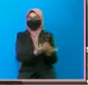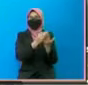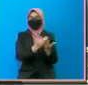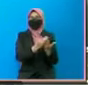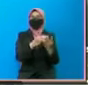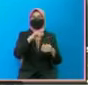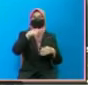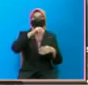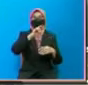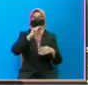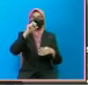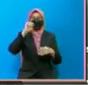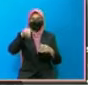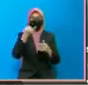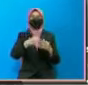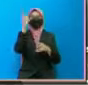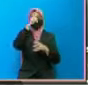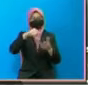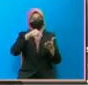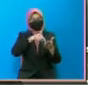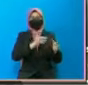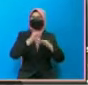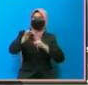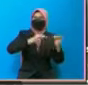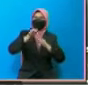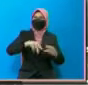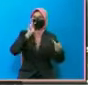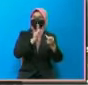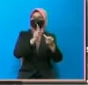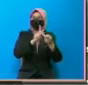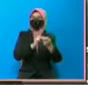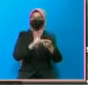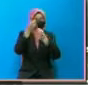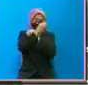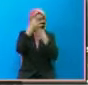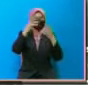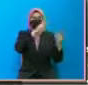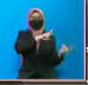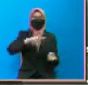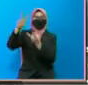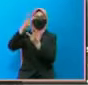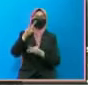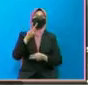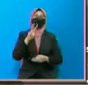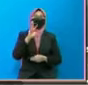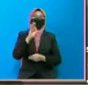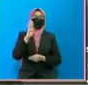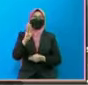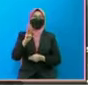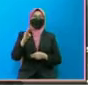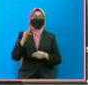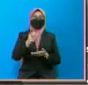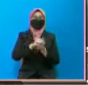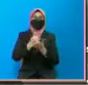pelaksanaan pqpq selangkangan dan penerangan isu-isu semasa yang releven maklumat juga dibuat naik dia Facebook dan footer Rasmi